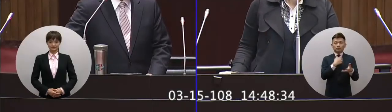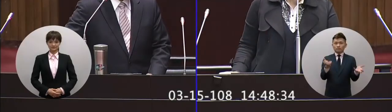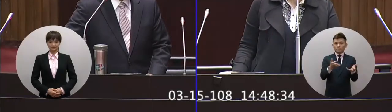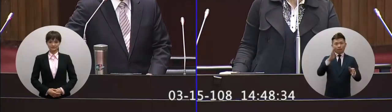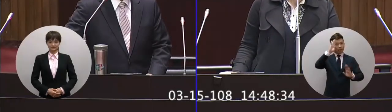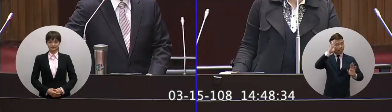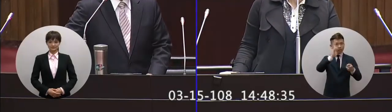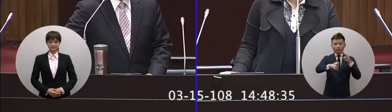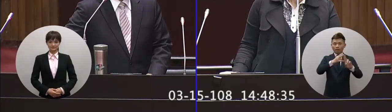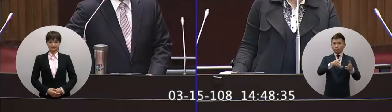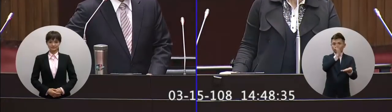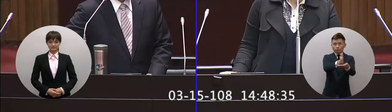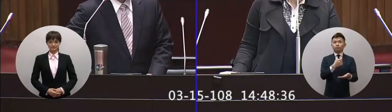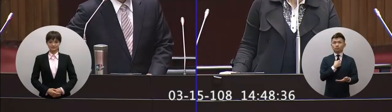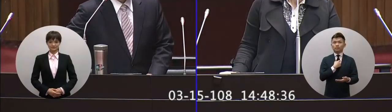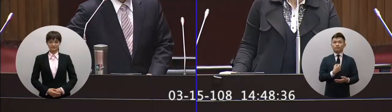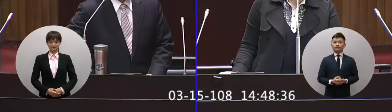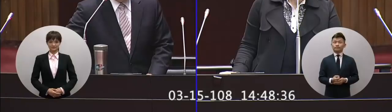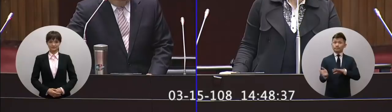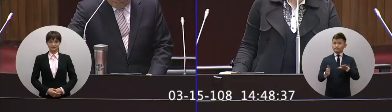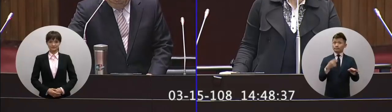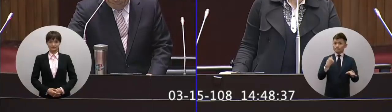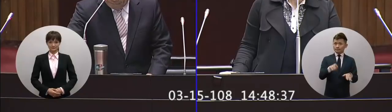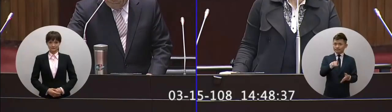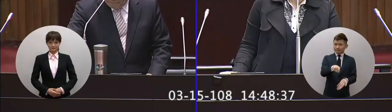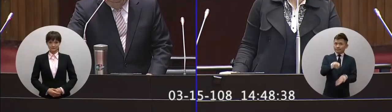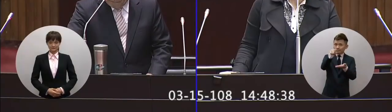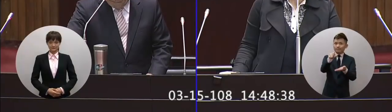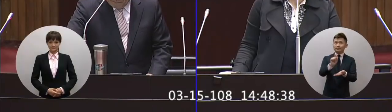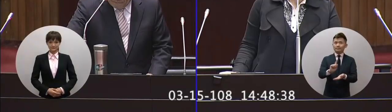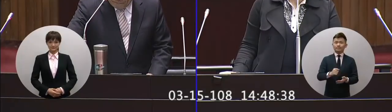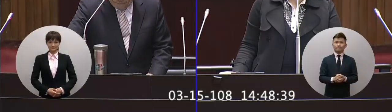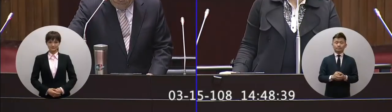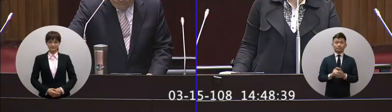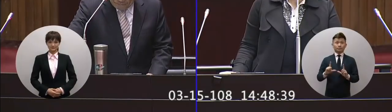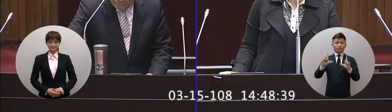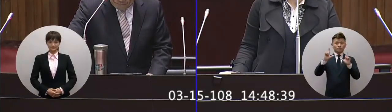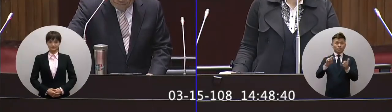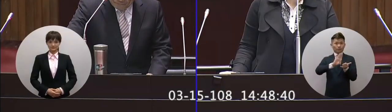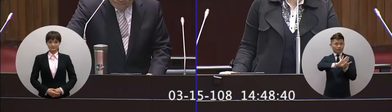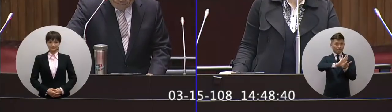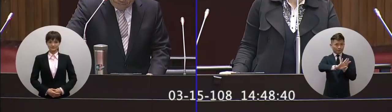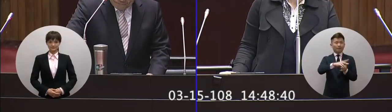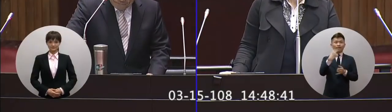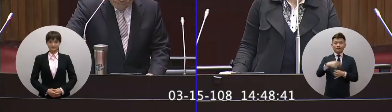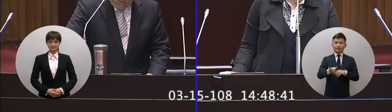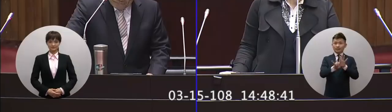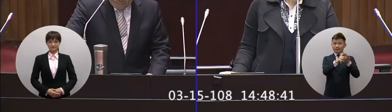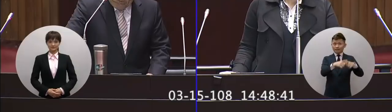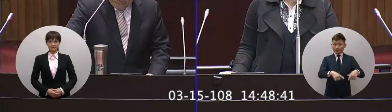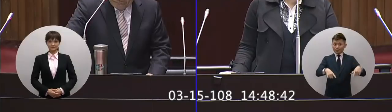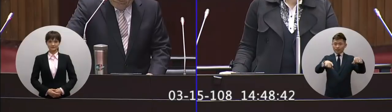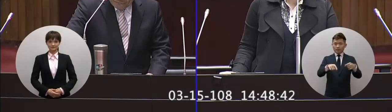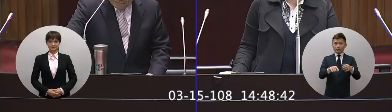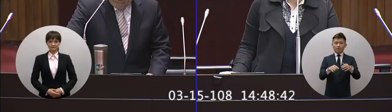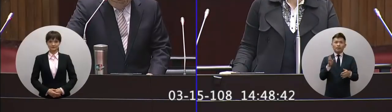发。同时，你也表达了就是在东海岸蓝屿核废料的议题，坚